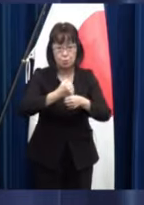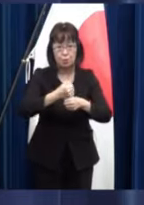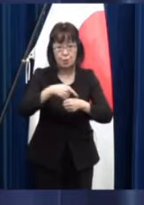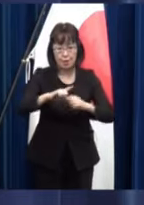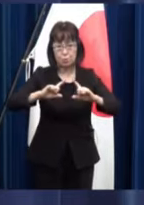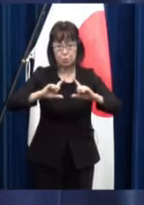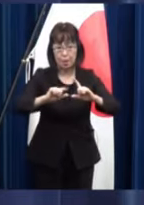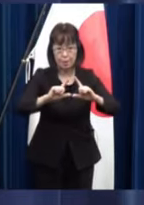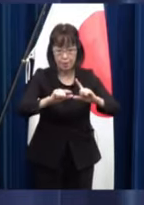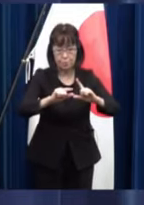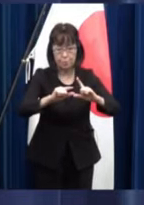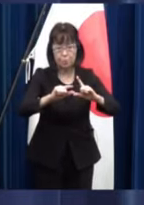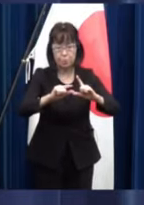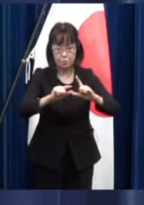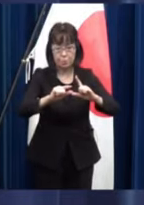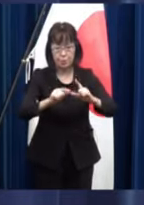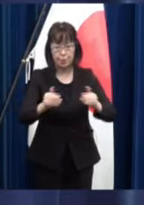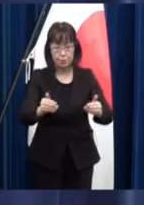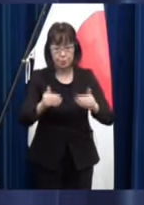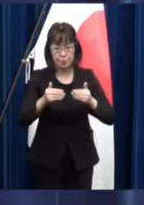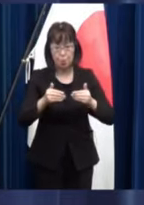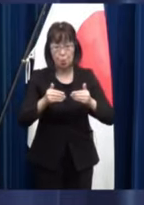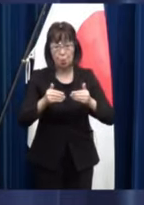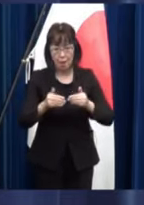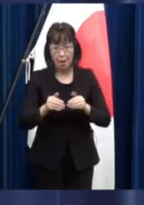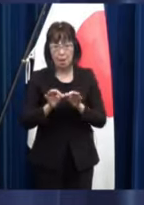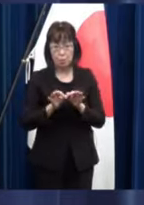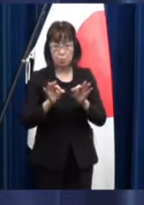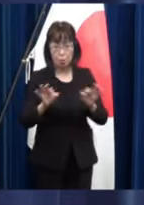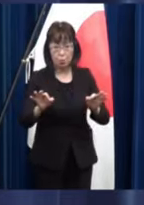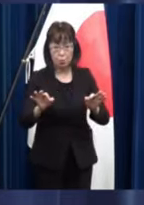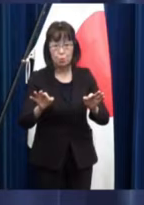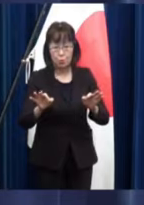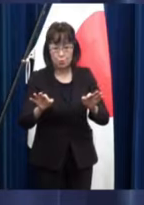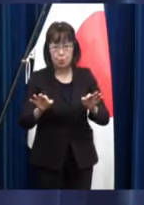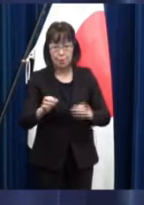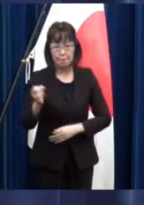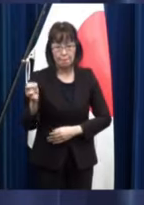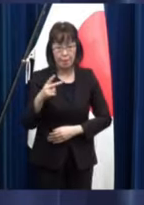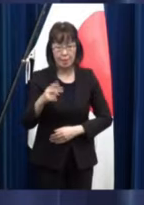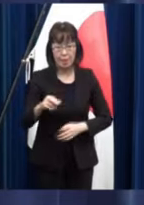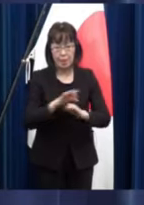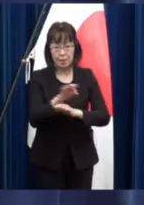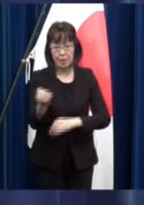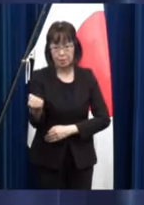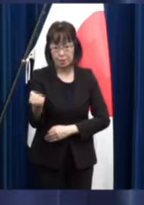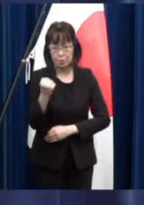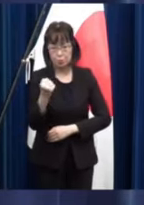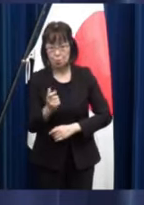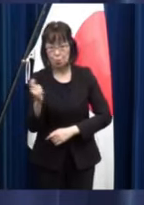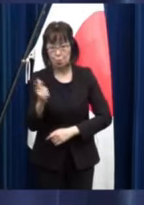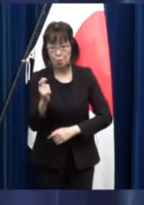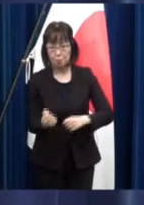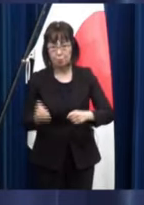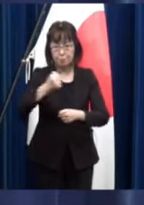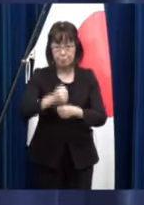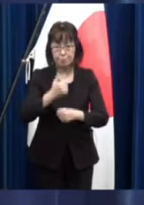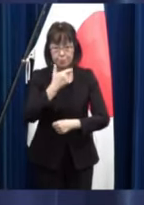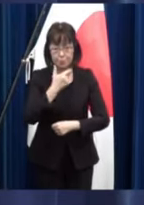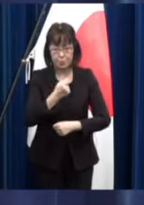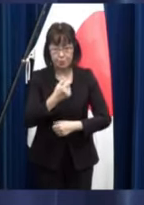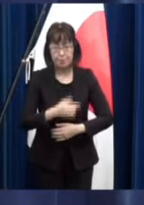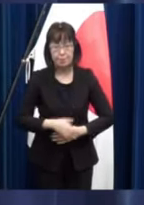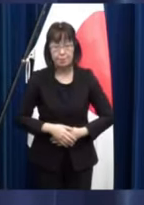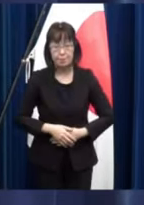改革をし、そして必要な投資を行い、再び強い経済を取り戻したい、このように考えます。